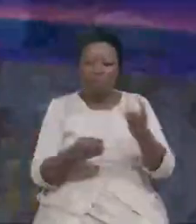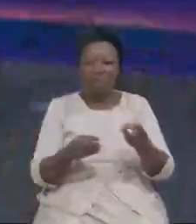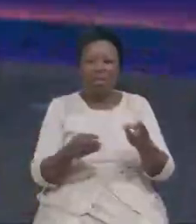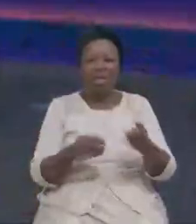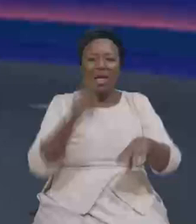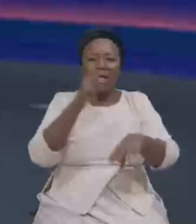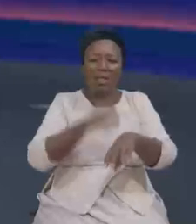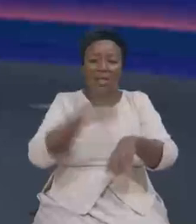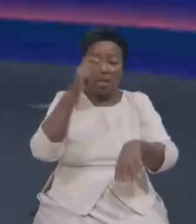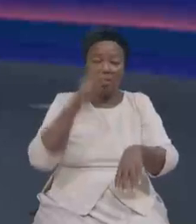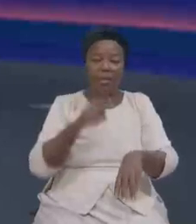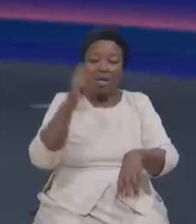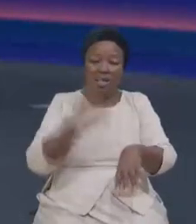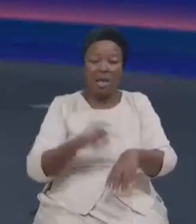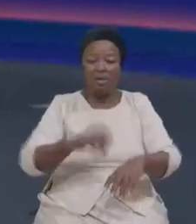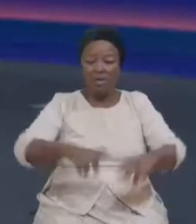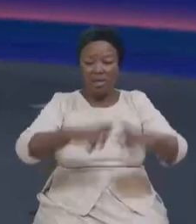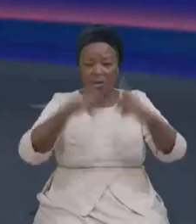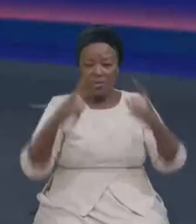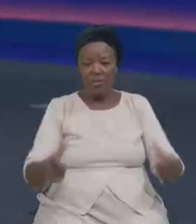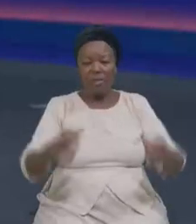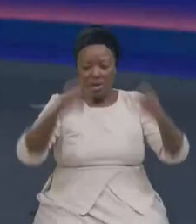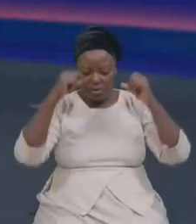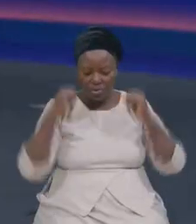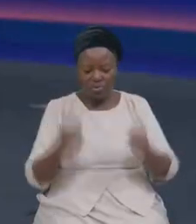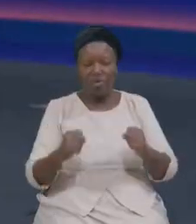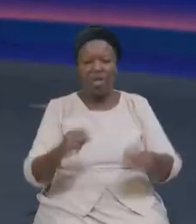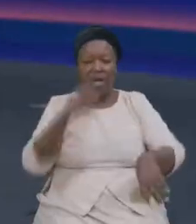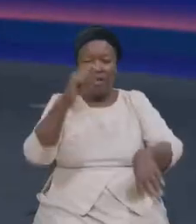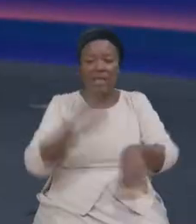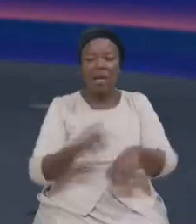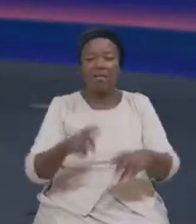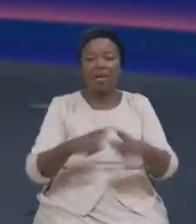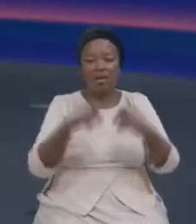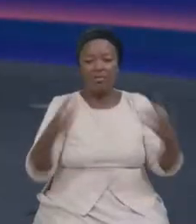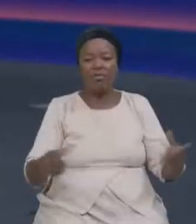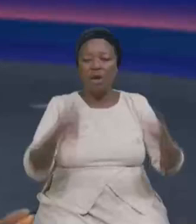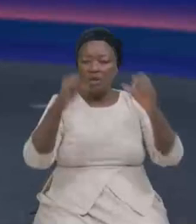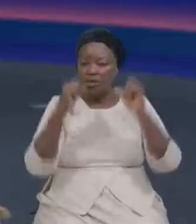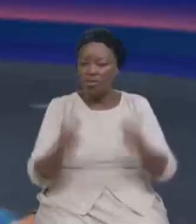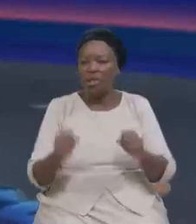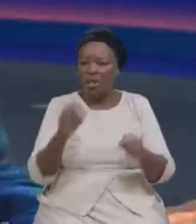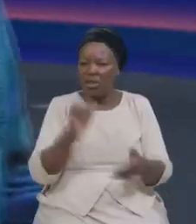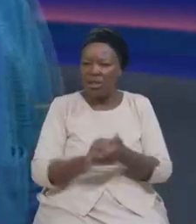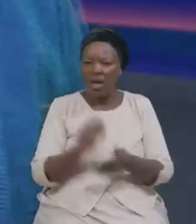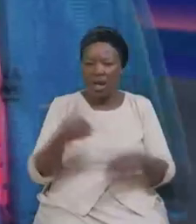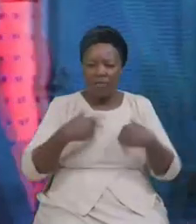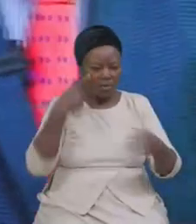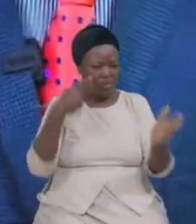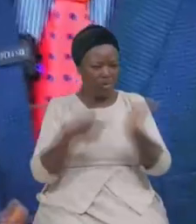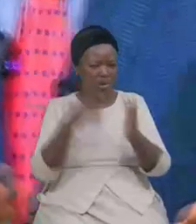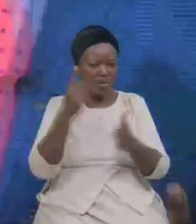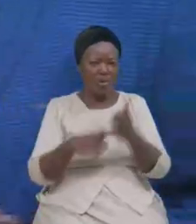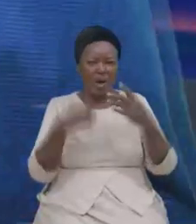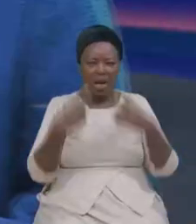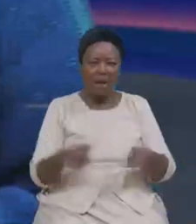opportune. Une force surnaturelle, intemporelle et opportune. Vous remarquez ce qui est arrivé dans la vie de